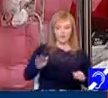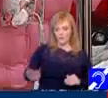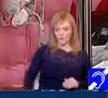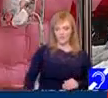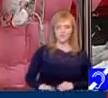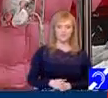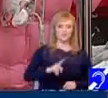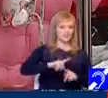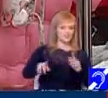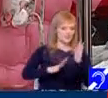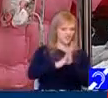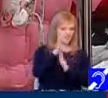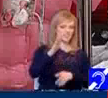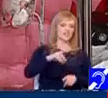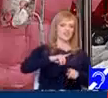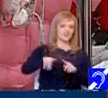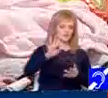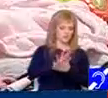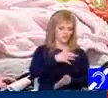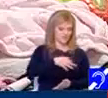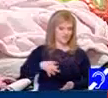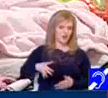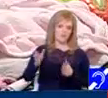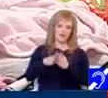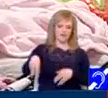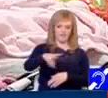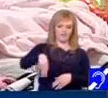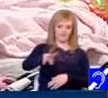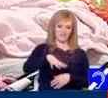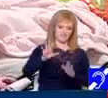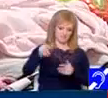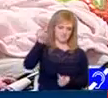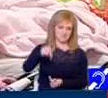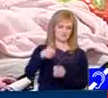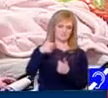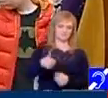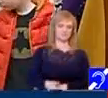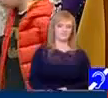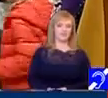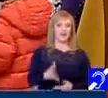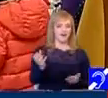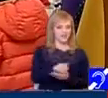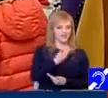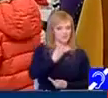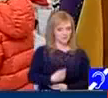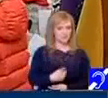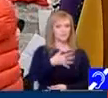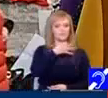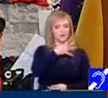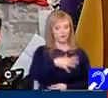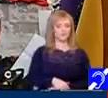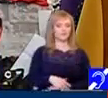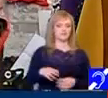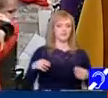mici pătează mult și de asta pe acasă cred că merge foarte bine. Am găsit și pentru mine, care mi-a plăcut